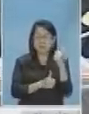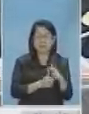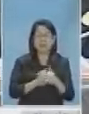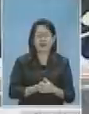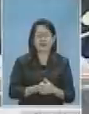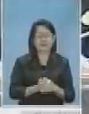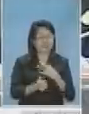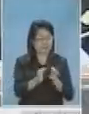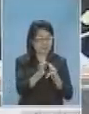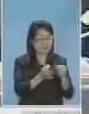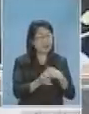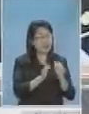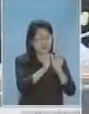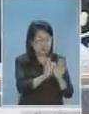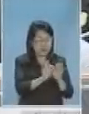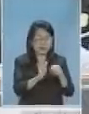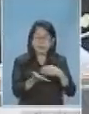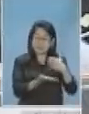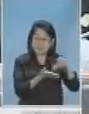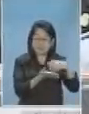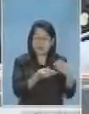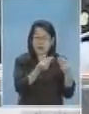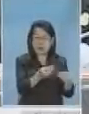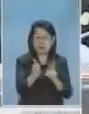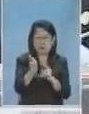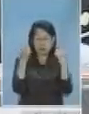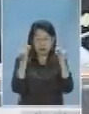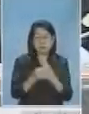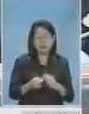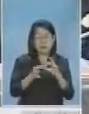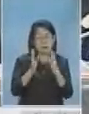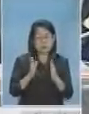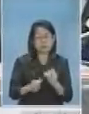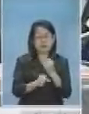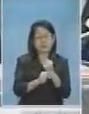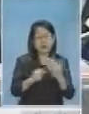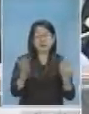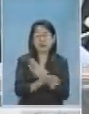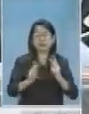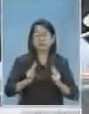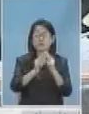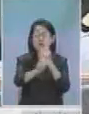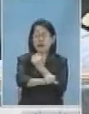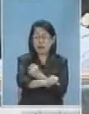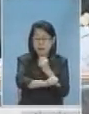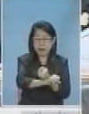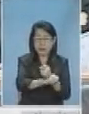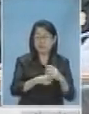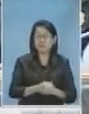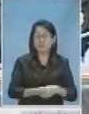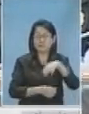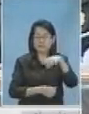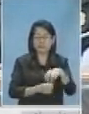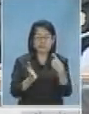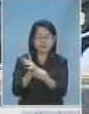กับท่านรองนายกนะครับว่าตัวแทนของกระทรวงแรงงานนะครับกรมสวัสดิการสังคมนะครับกรมประกันสัง